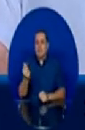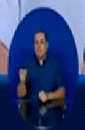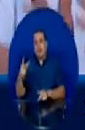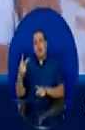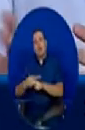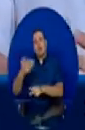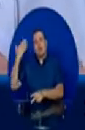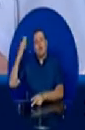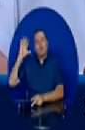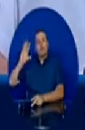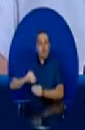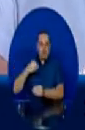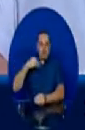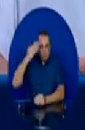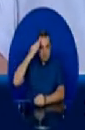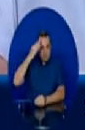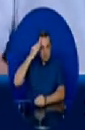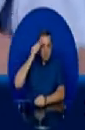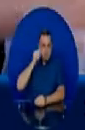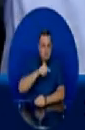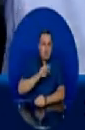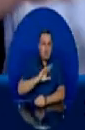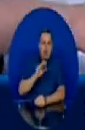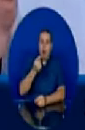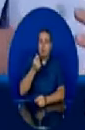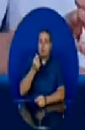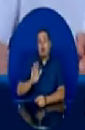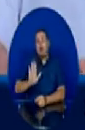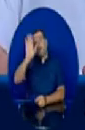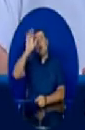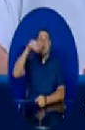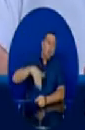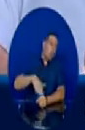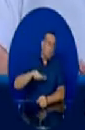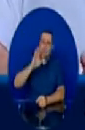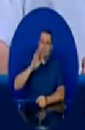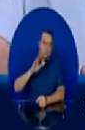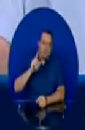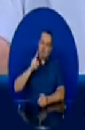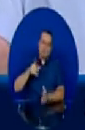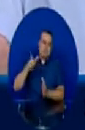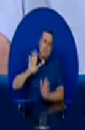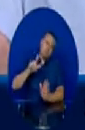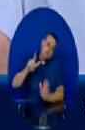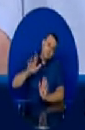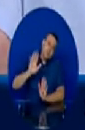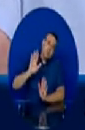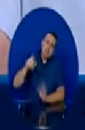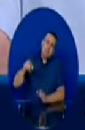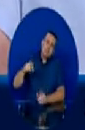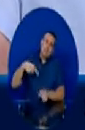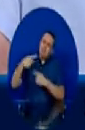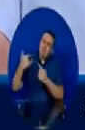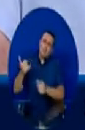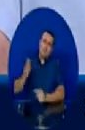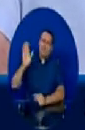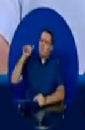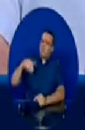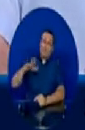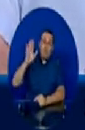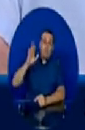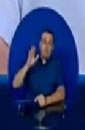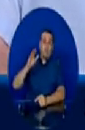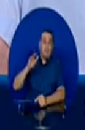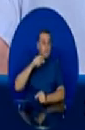שאנחנו מכירים, ובזה צריך להתמקד. לא בשער שעולה, יורד, כל מיני זאת אומרת, השער זה משהו שהתחלף. גונם ומוכר.